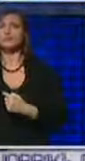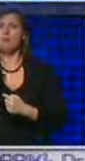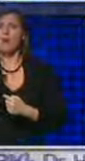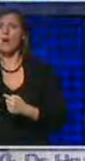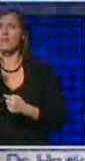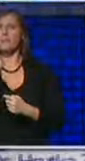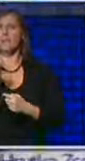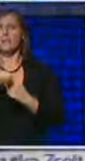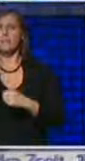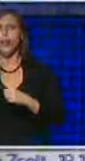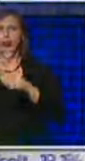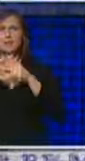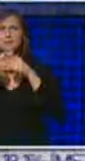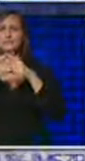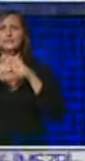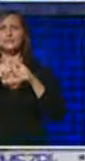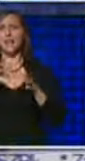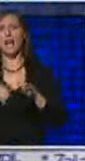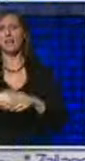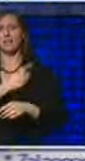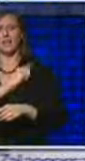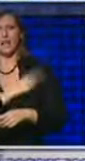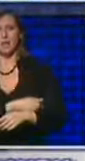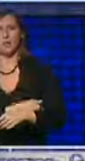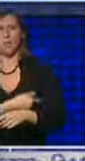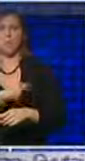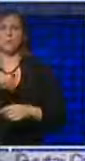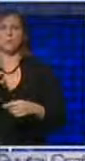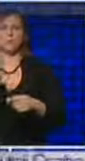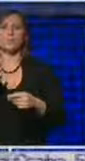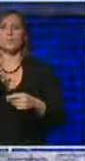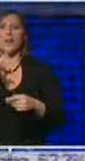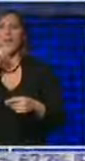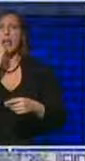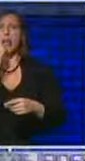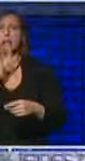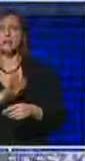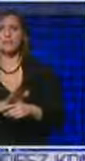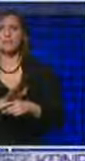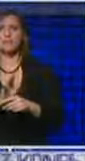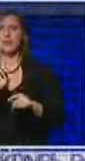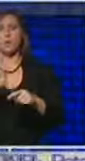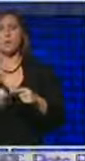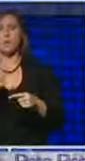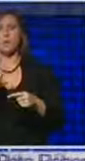parlamenti párcsatározások elvették az energiát a LMP-nek, és az utóbbi 3-4 hónapban pedig tudva levő